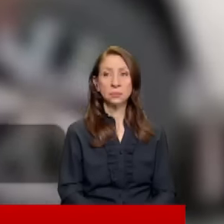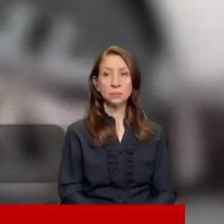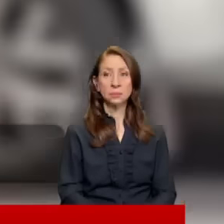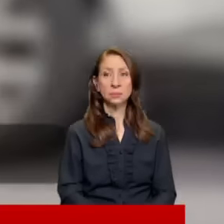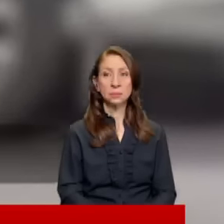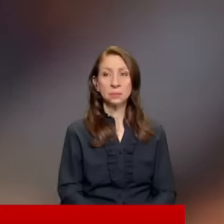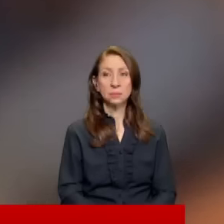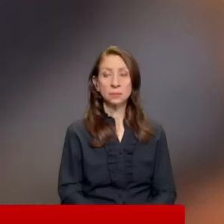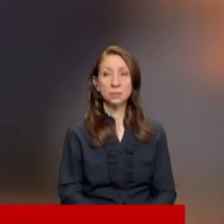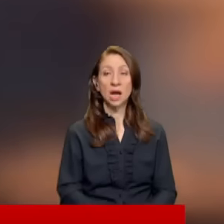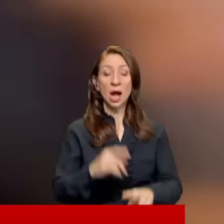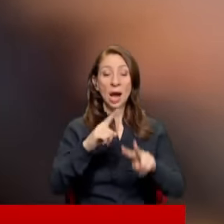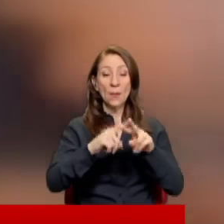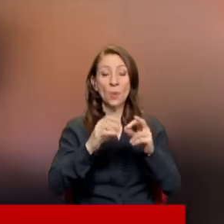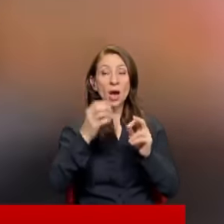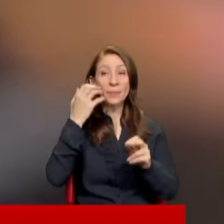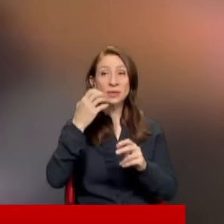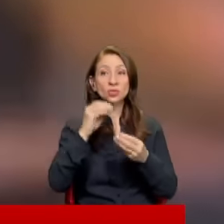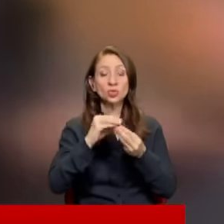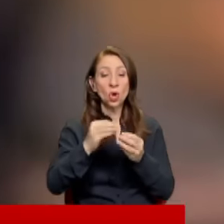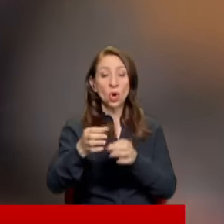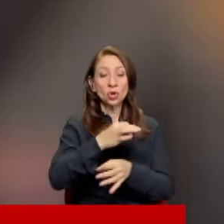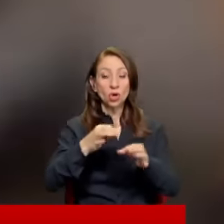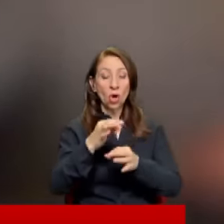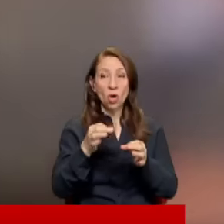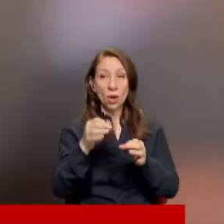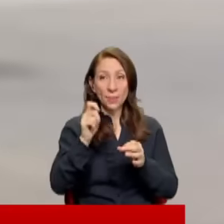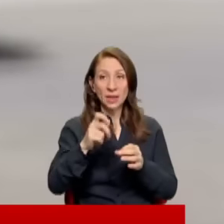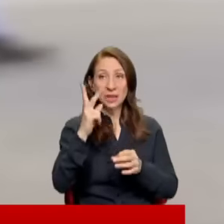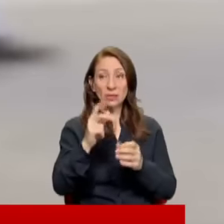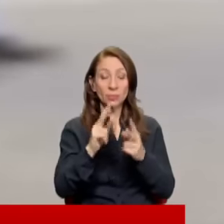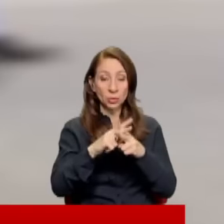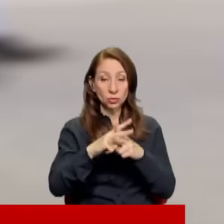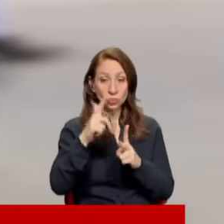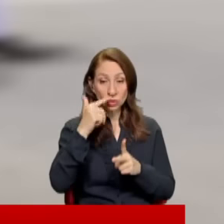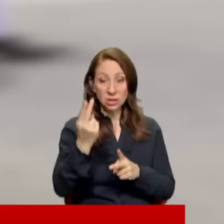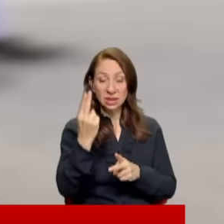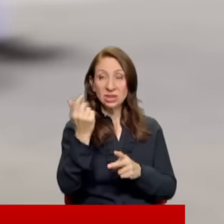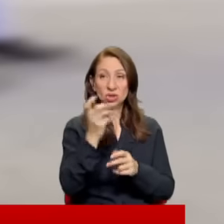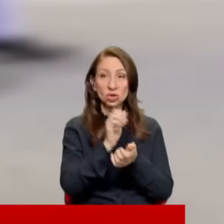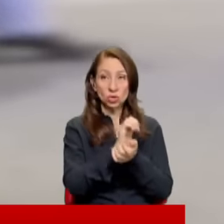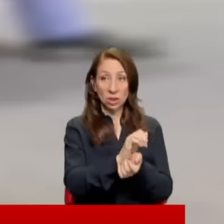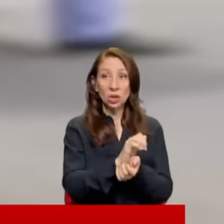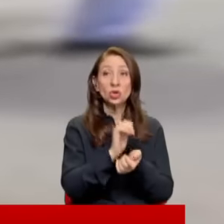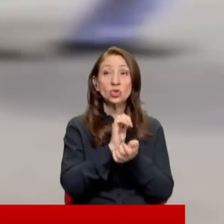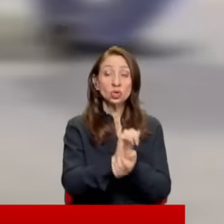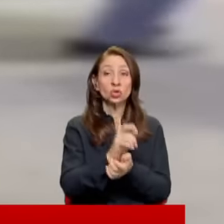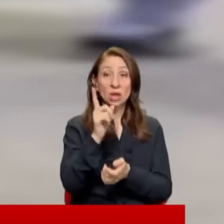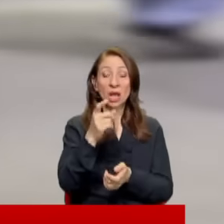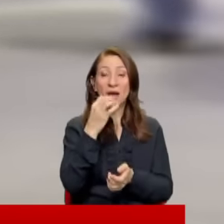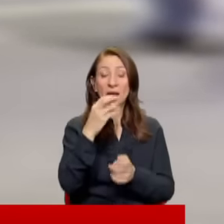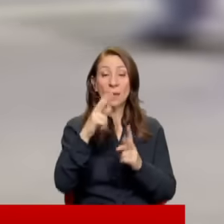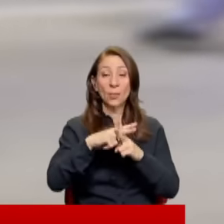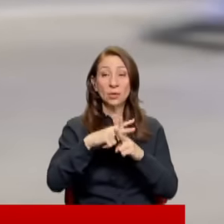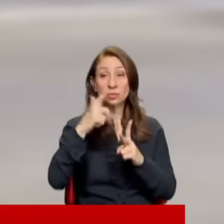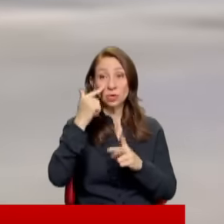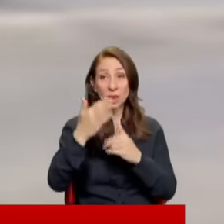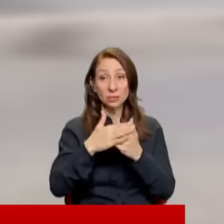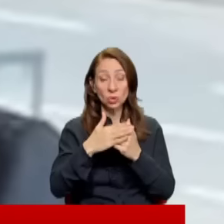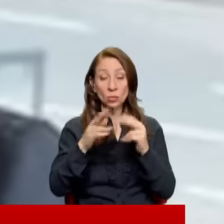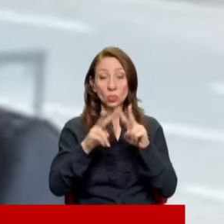Dün Ayhan Bora Kaplan suç örgütü operasyonunu yürüten ikisi polis müdürü 7 kişi tutuklandı tutuklanan Ankara Emniyet Müdürü